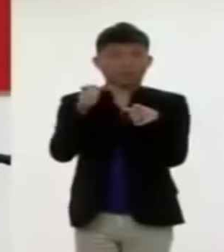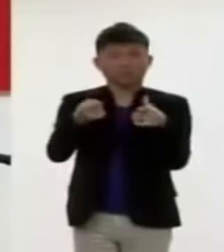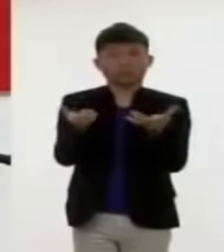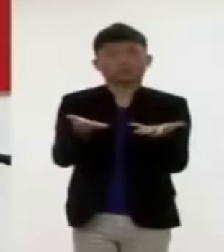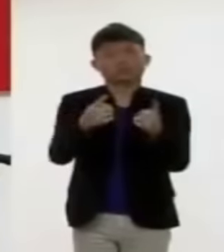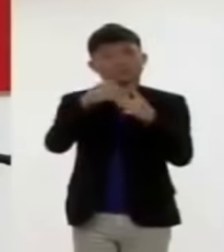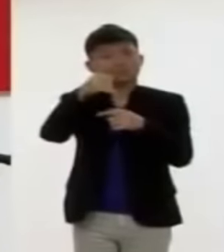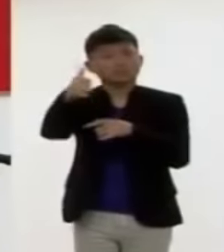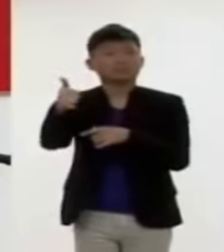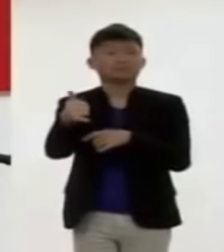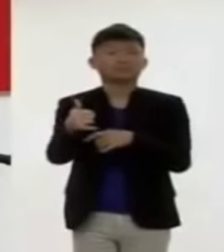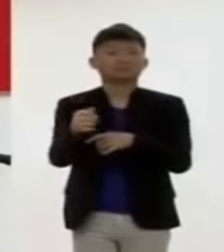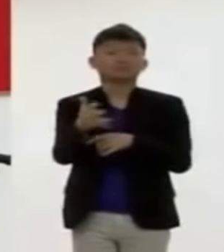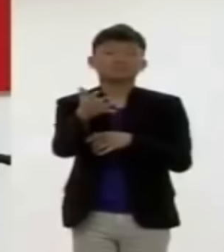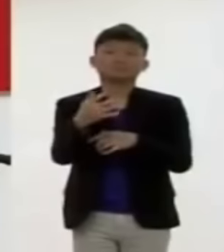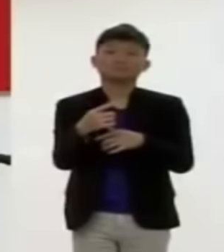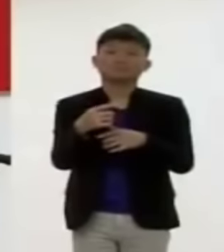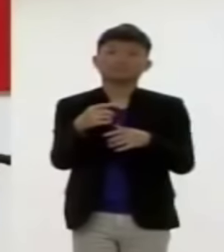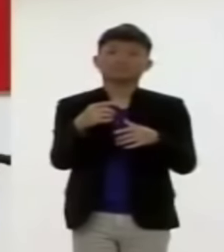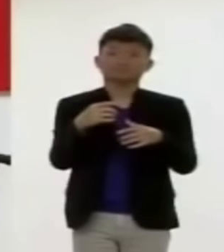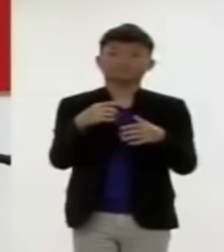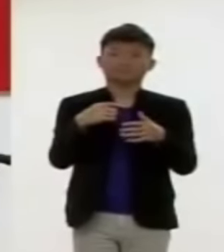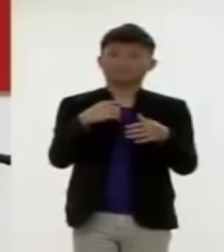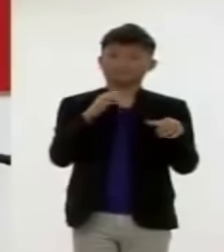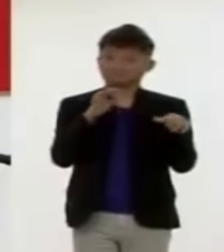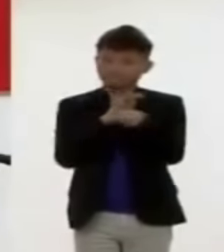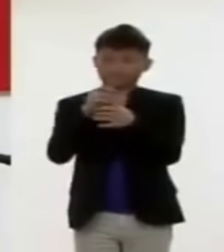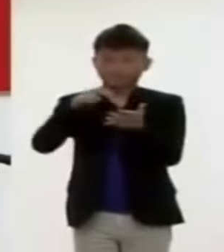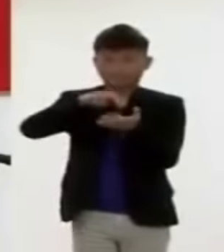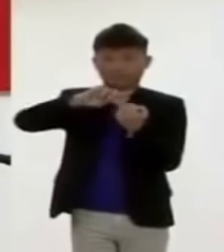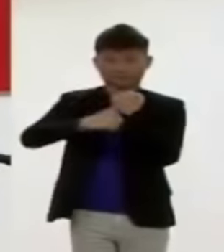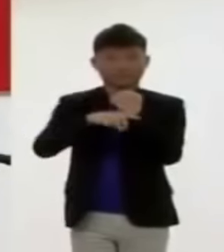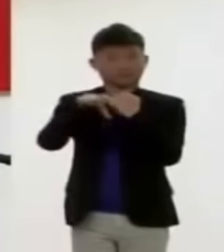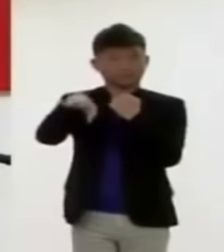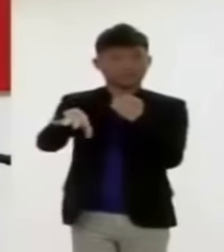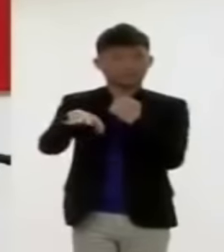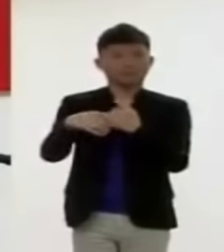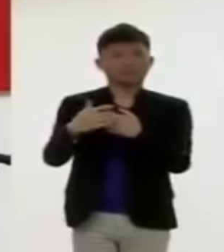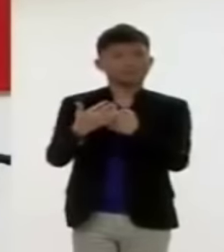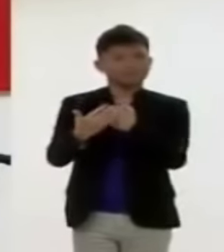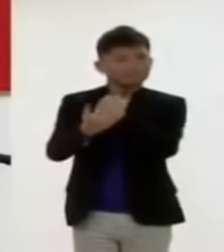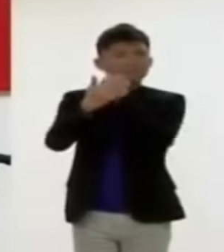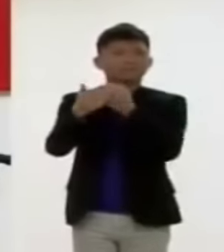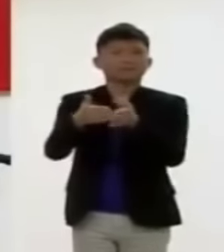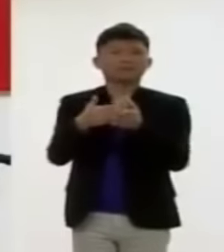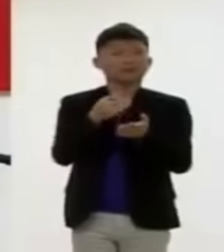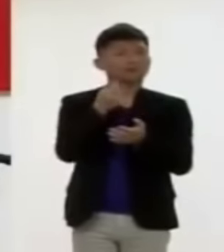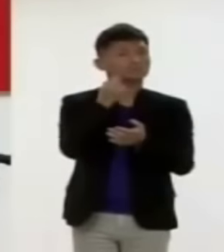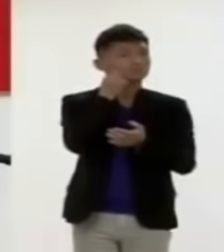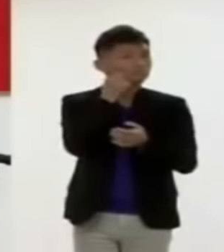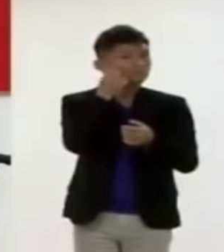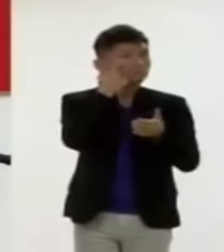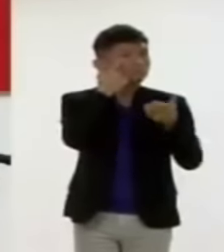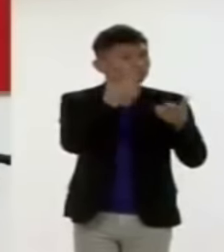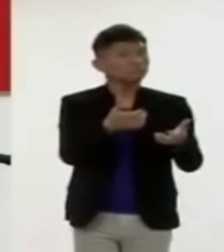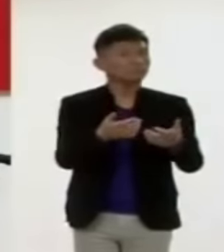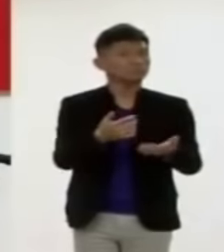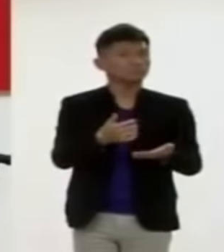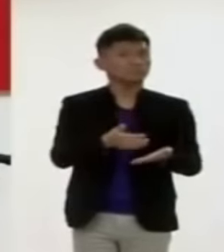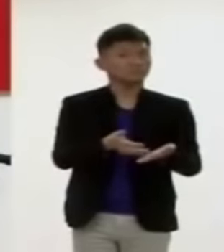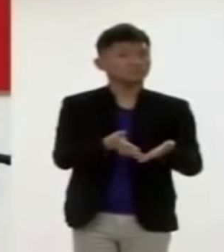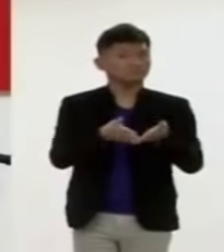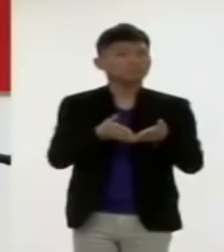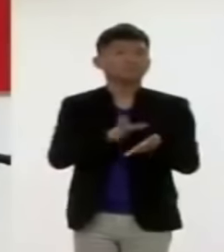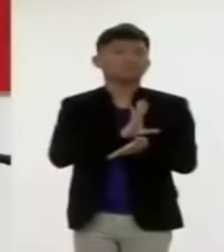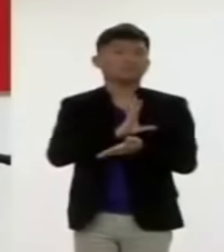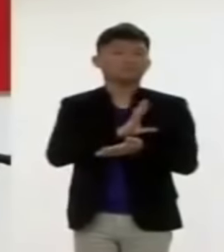是要去捍卫军公教的18%，记得的18%是权益，名誉的18%是我们的尊严。而且现